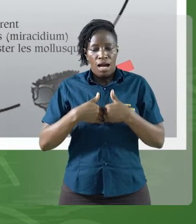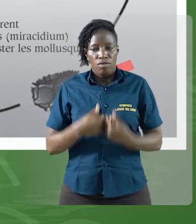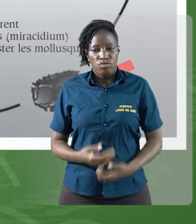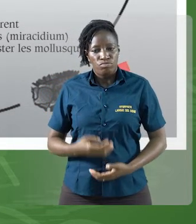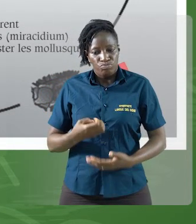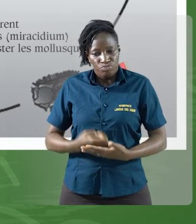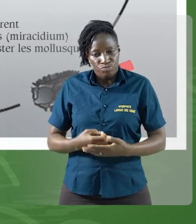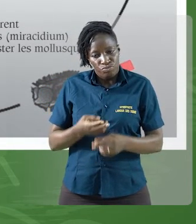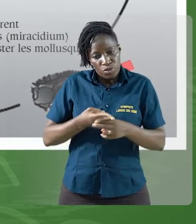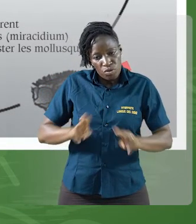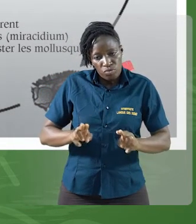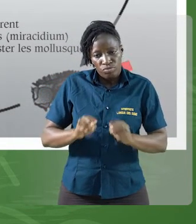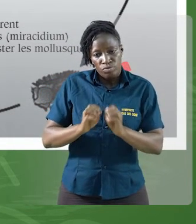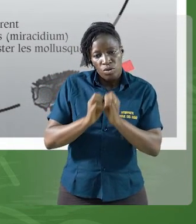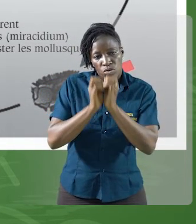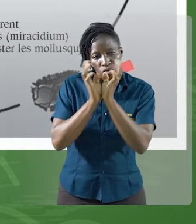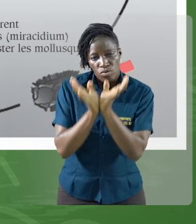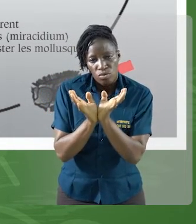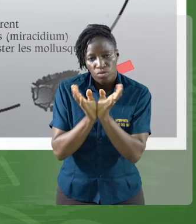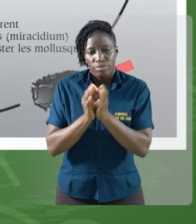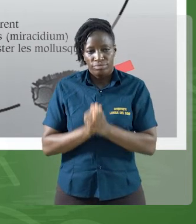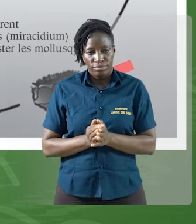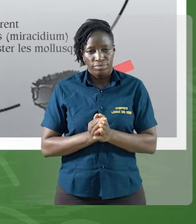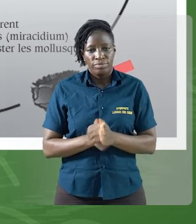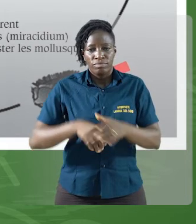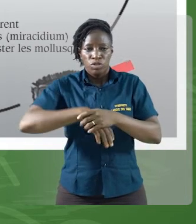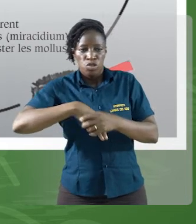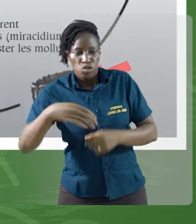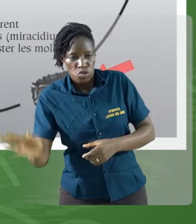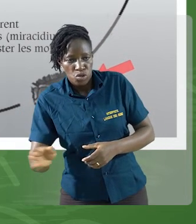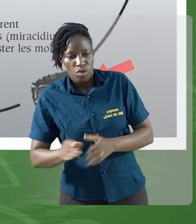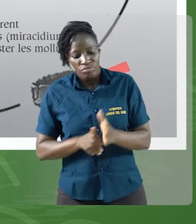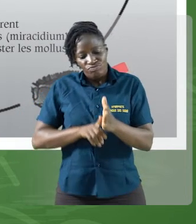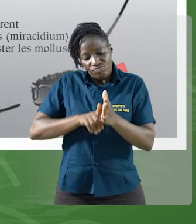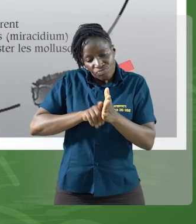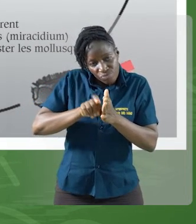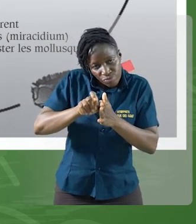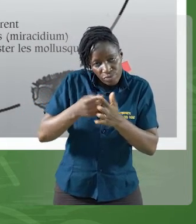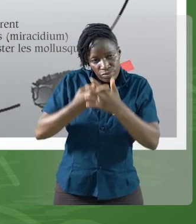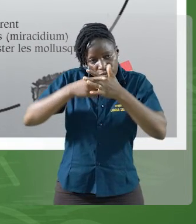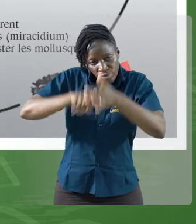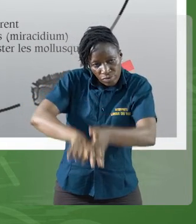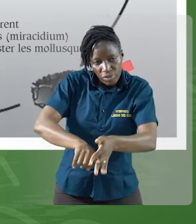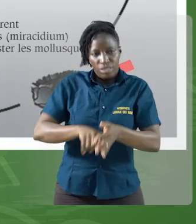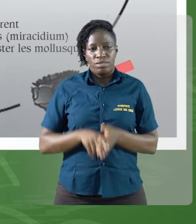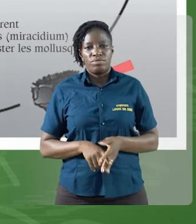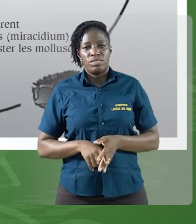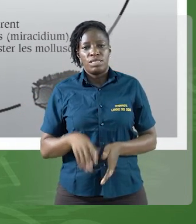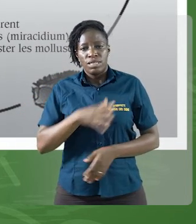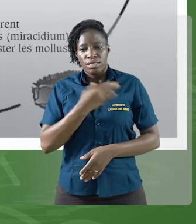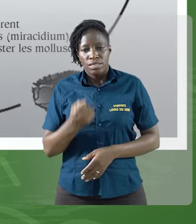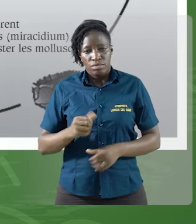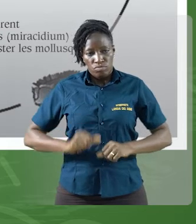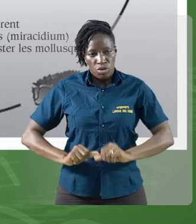des œufs qui libèrent les miracidiums qui sont les larves initiales. Ensuite,